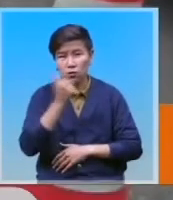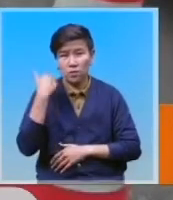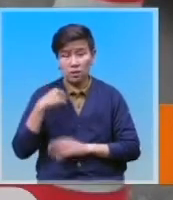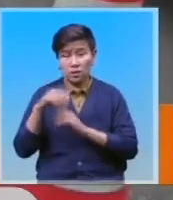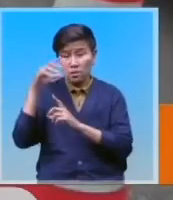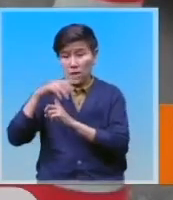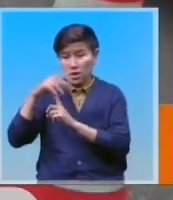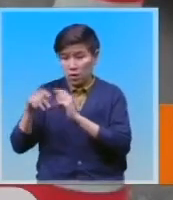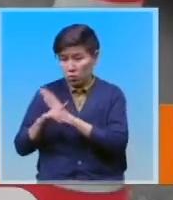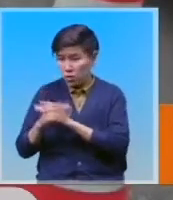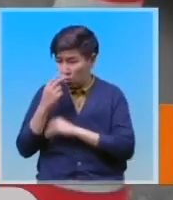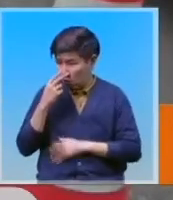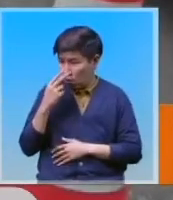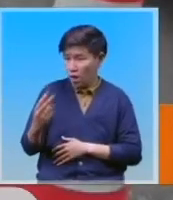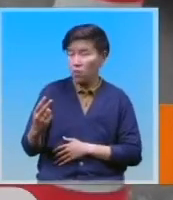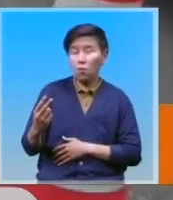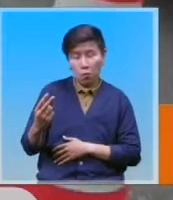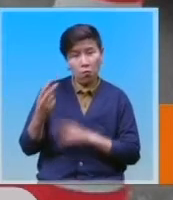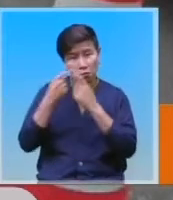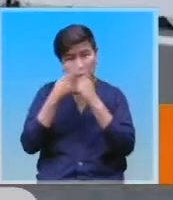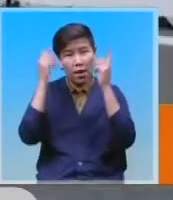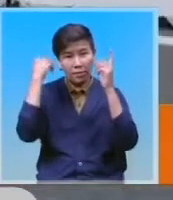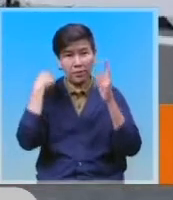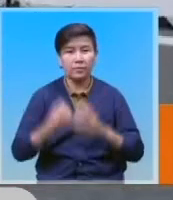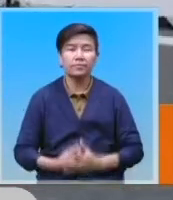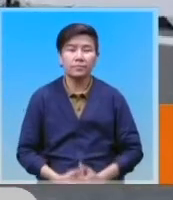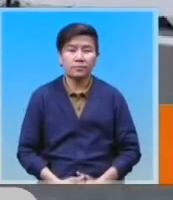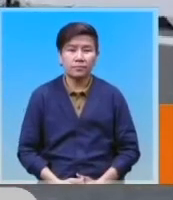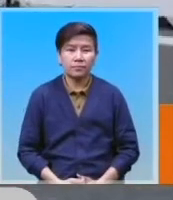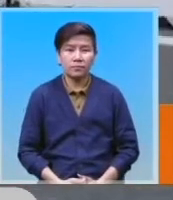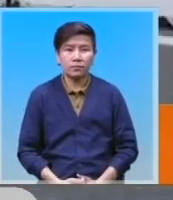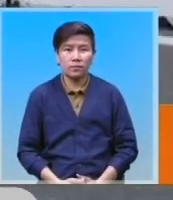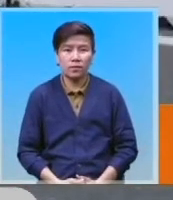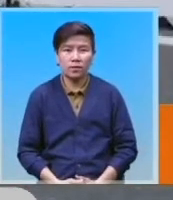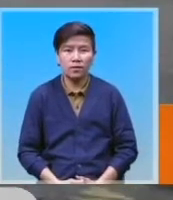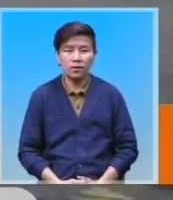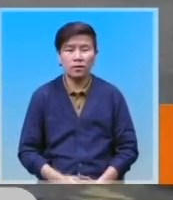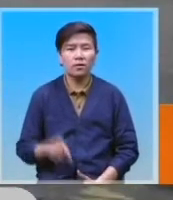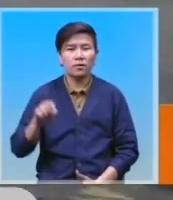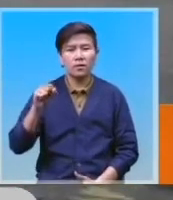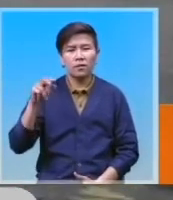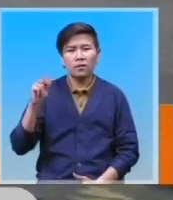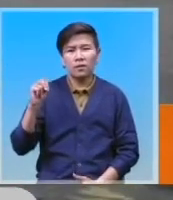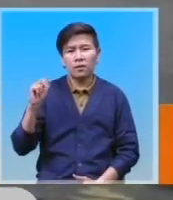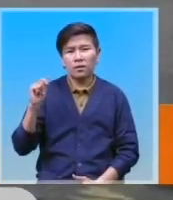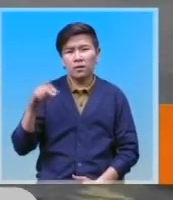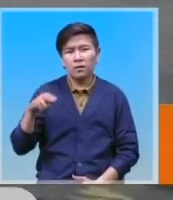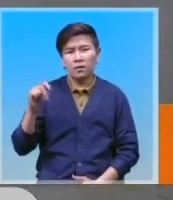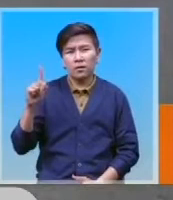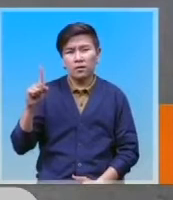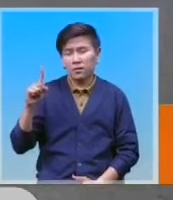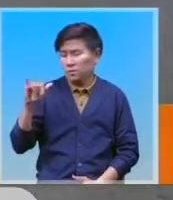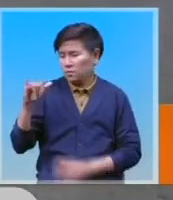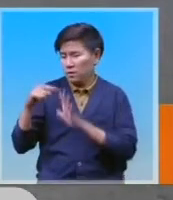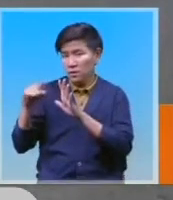กับผู้ที่สัญจรผ่านไปมาผู้สื่อข่าวลงพื้นที่ไปตรวจสอบครับพบว่าก่อนหน้านี้เนี่ยนายสนธยาคุณปลื้มนายกเมืองพัทยาเนี่ยท่านสั่งการนะ